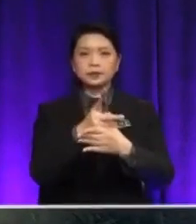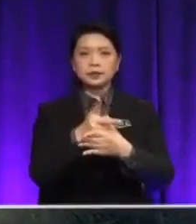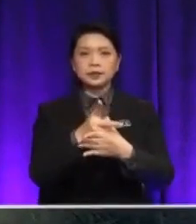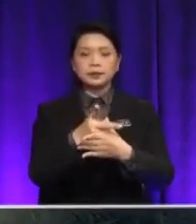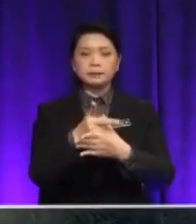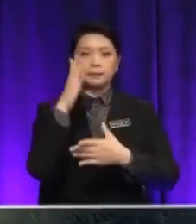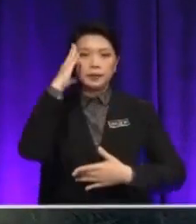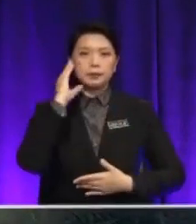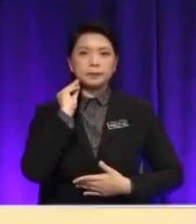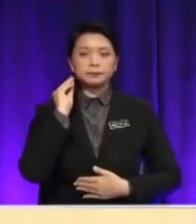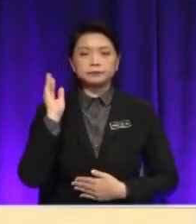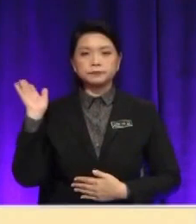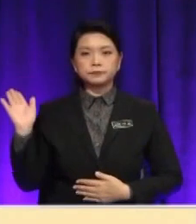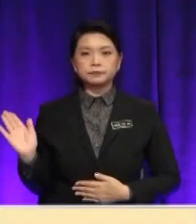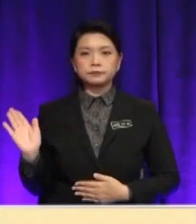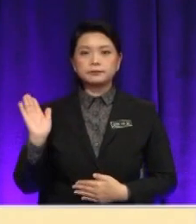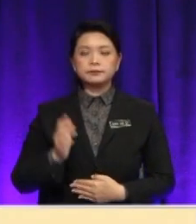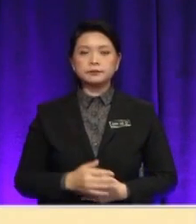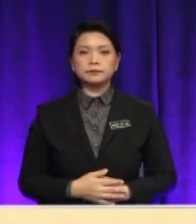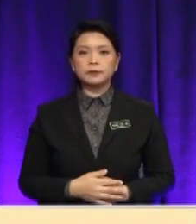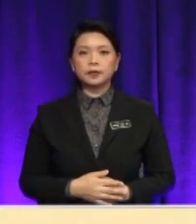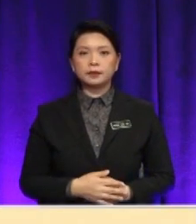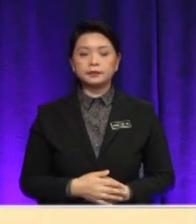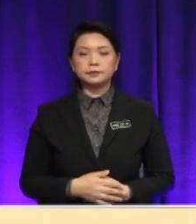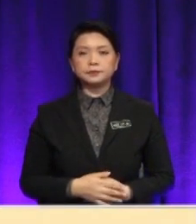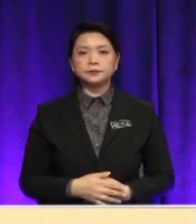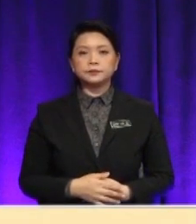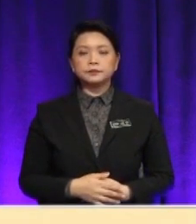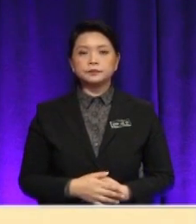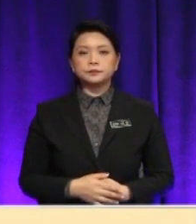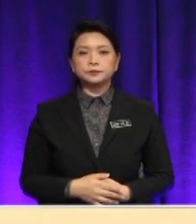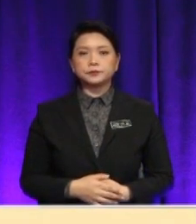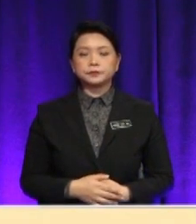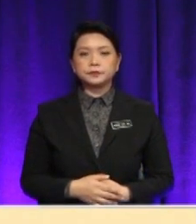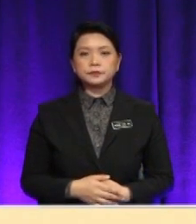pengalamannya? Angkat tangan. Itu dia, Nur Husna. Nur Husna. Silakan Nur Husna.